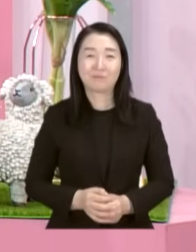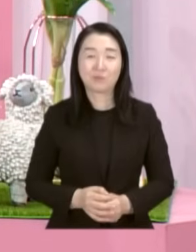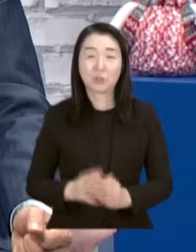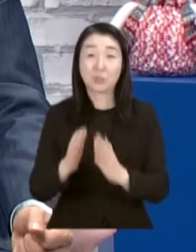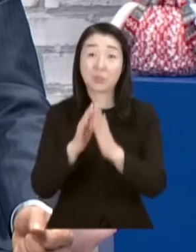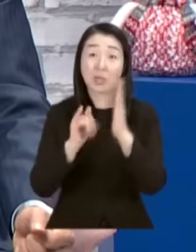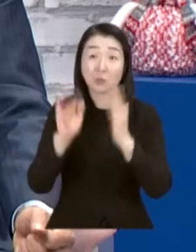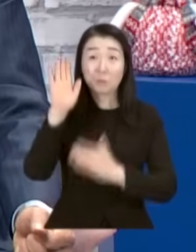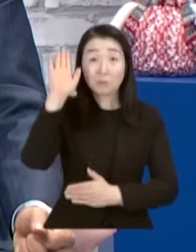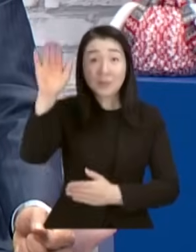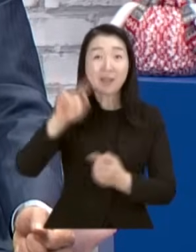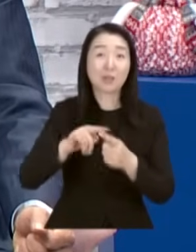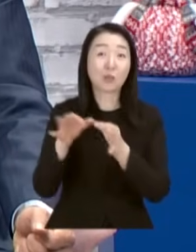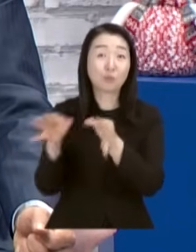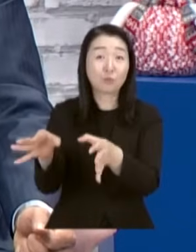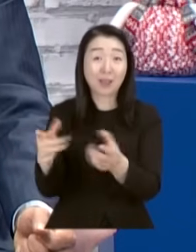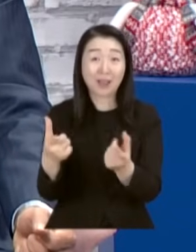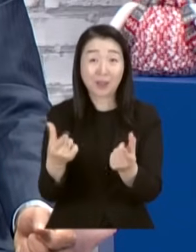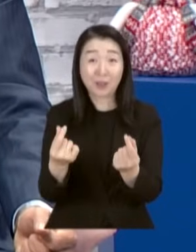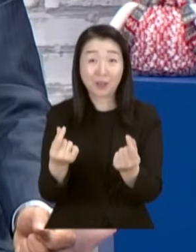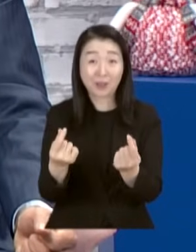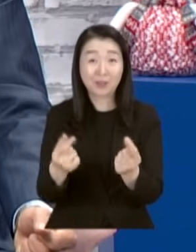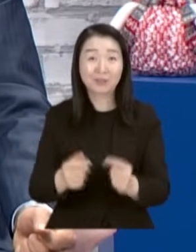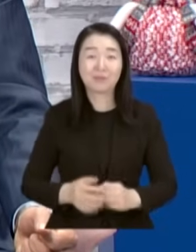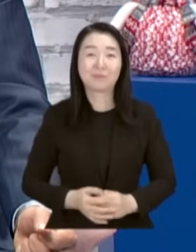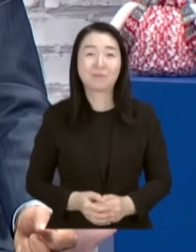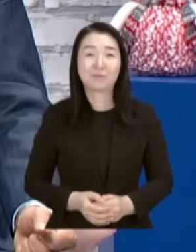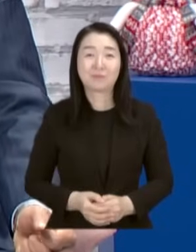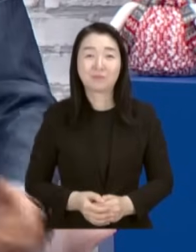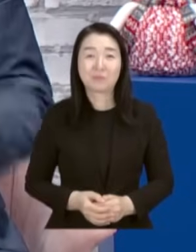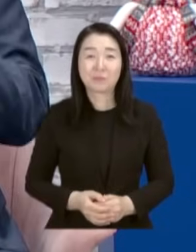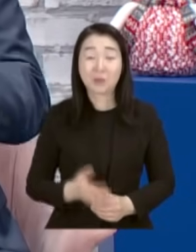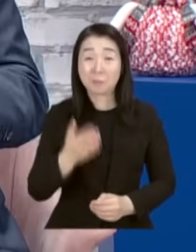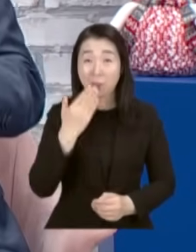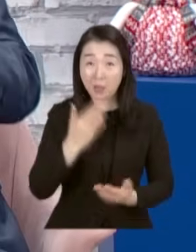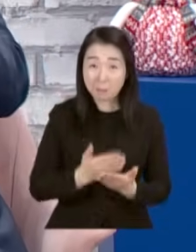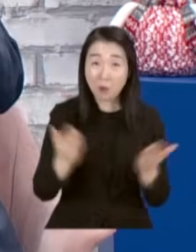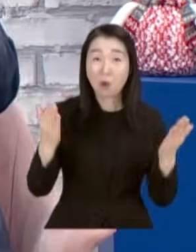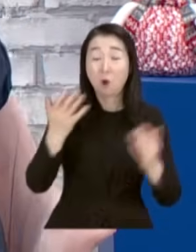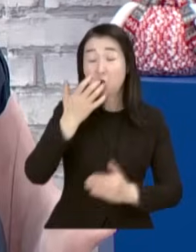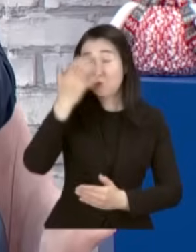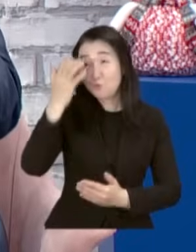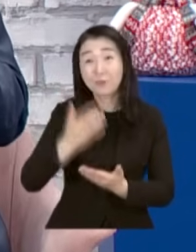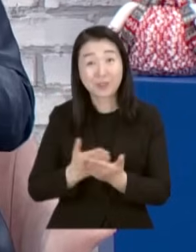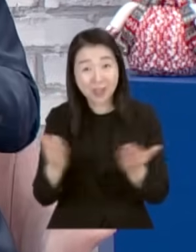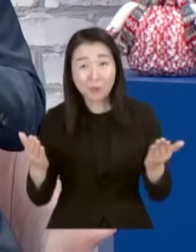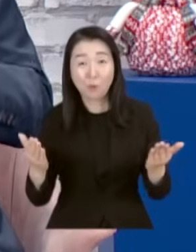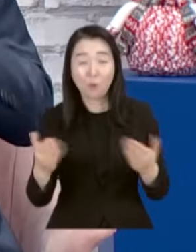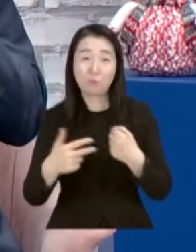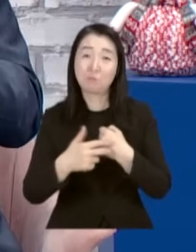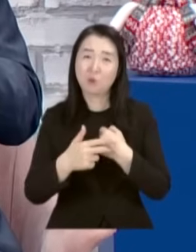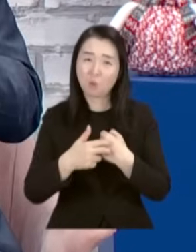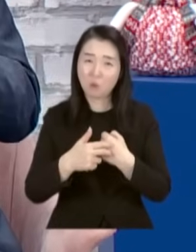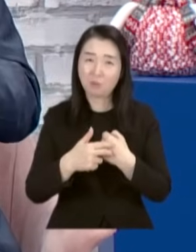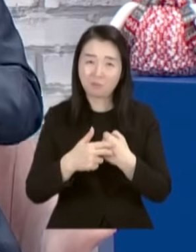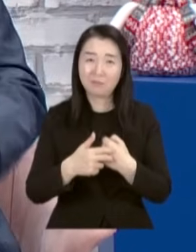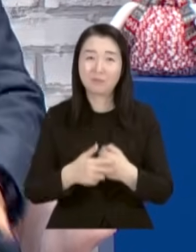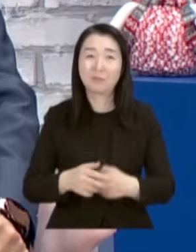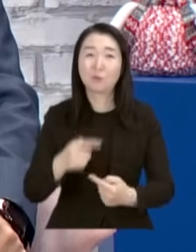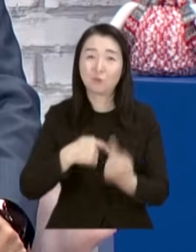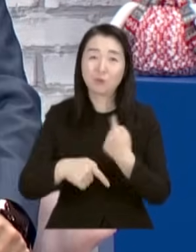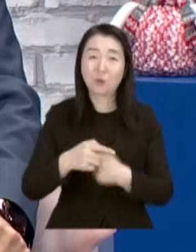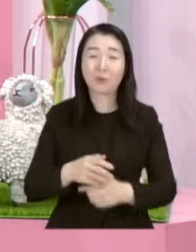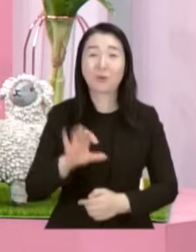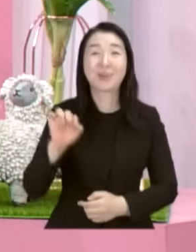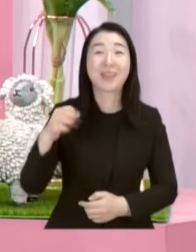보면은 그 집안의 미래에 투자하게 되는 그렇죠, 거네요. 그렇죠. 그러니까 밥퍼, 꿈퍼, 네. 병원까지. 네.